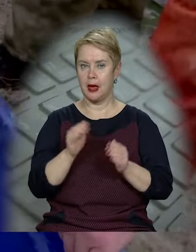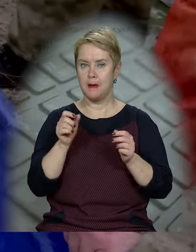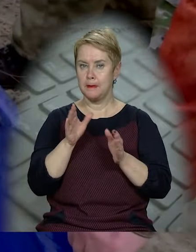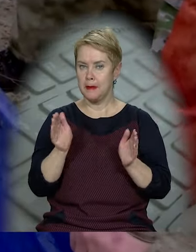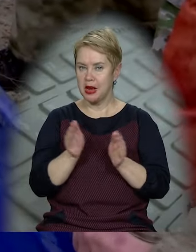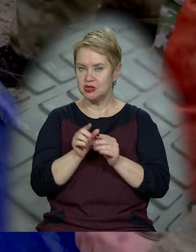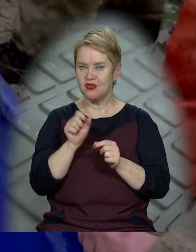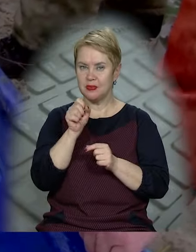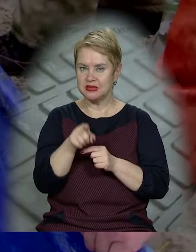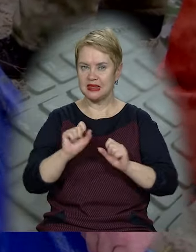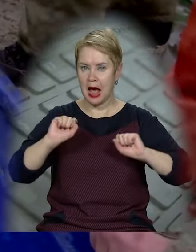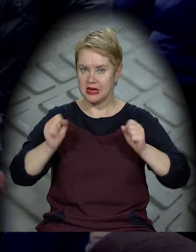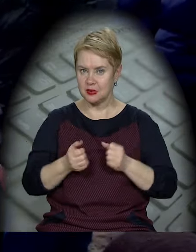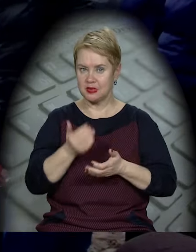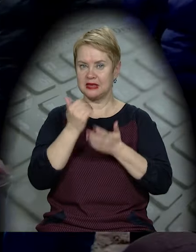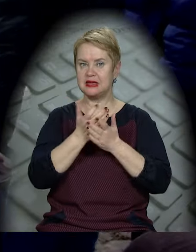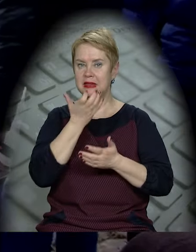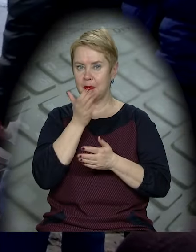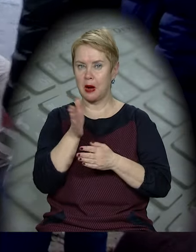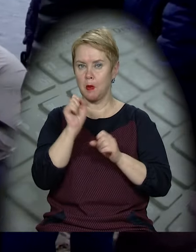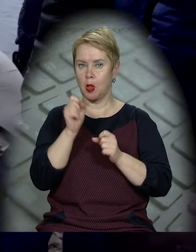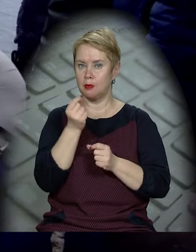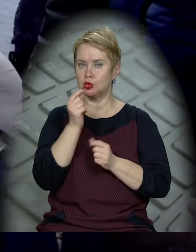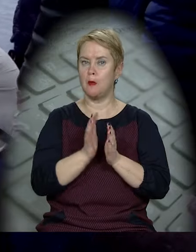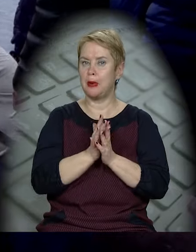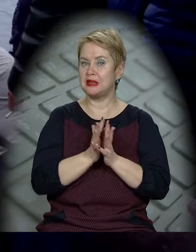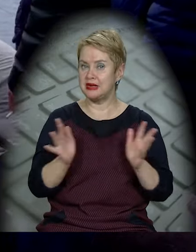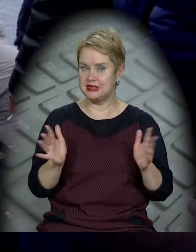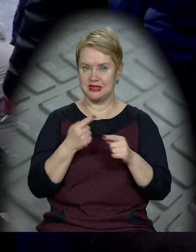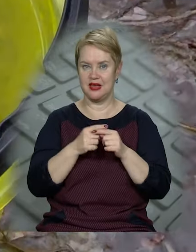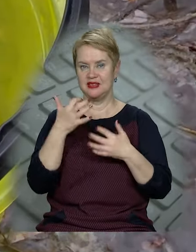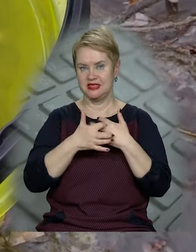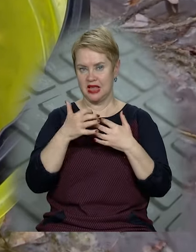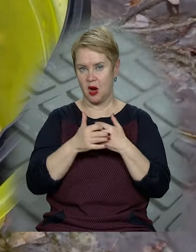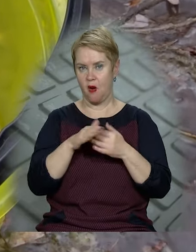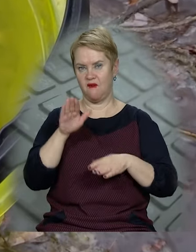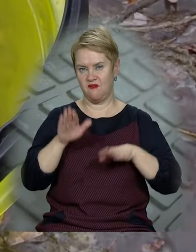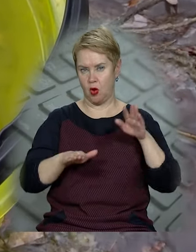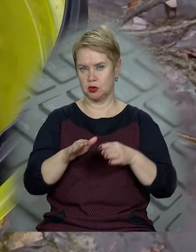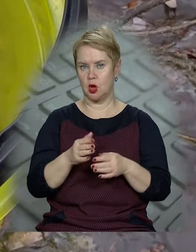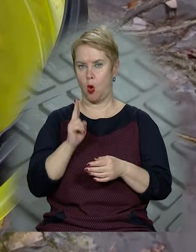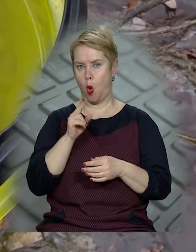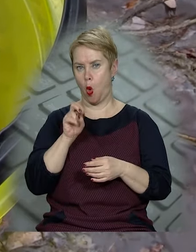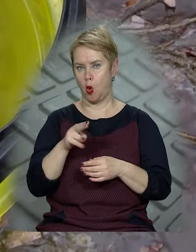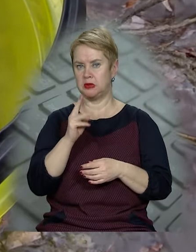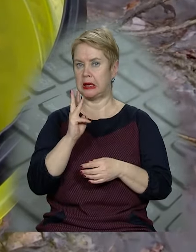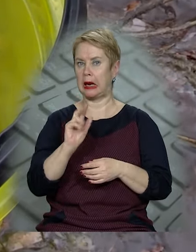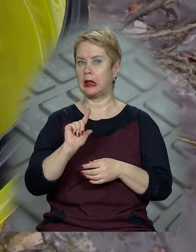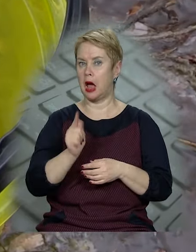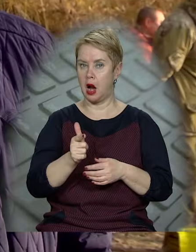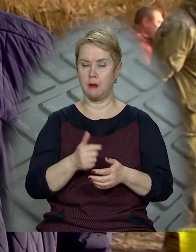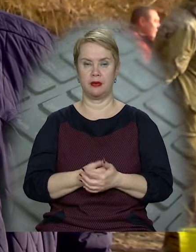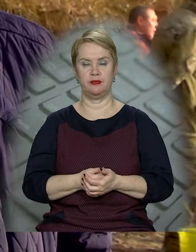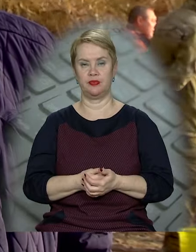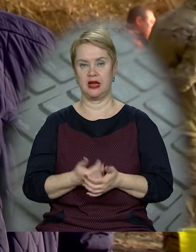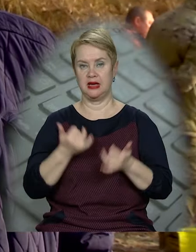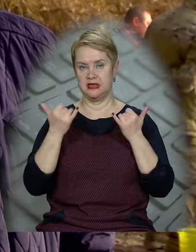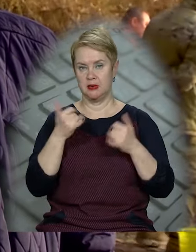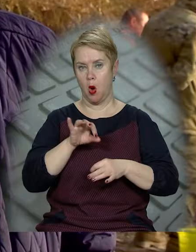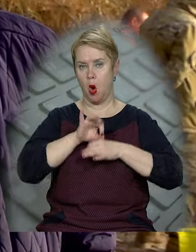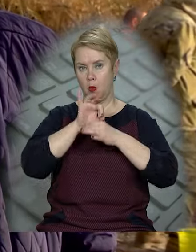випускають на зимівлю, аби до настання тепла риба могла трохи підрости. У середньому вага дорослого коропа – близько 3 кілограмів. Сьогодні